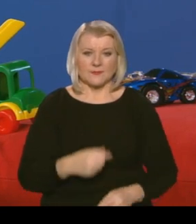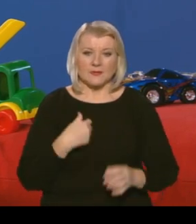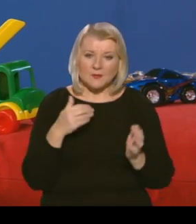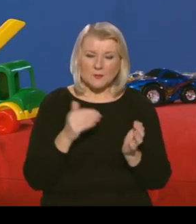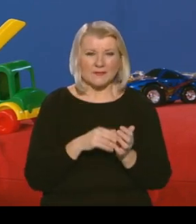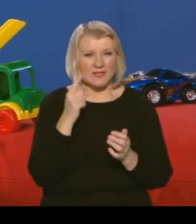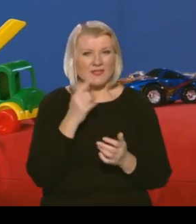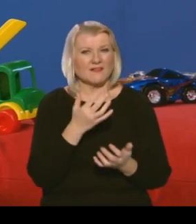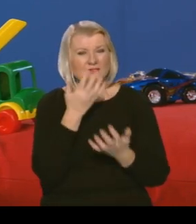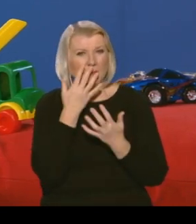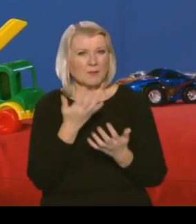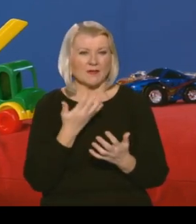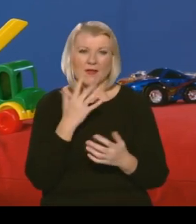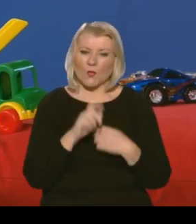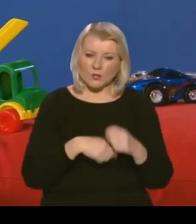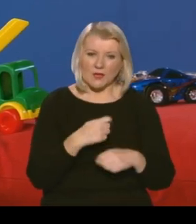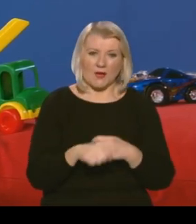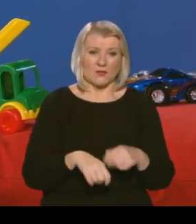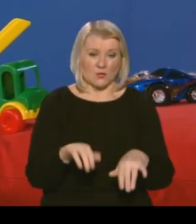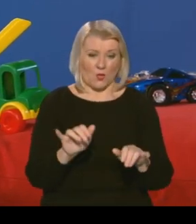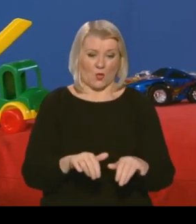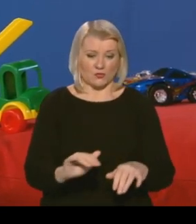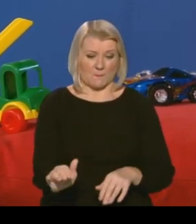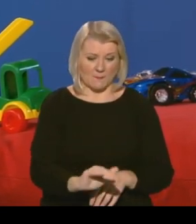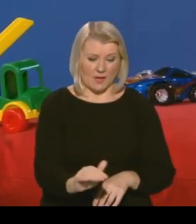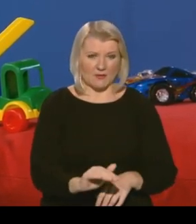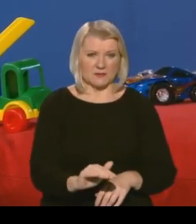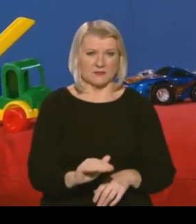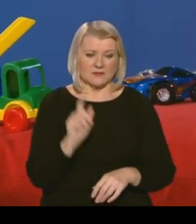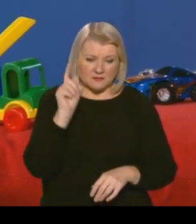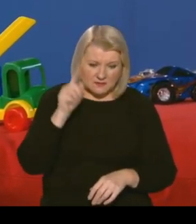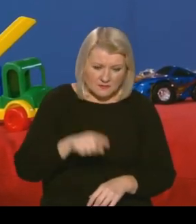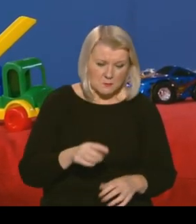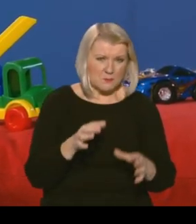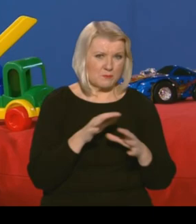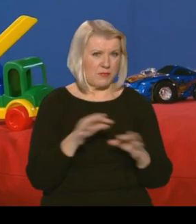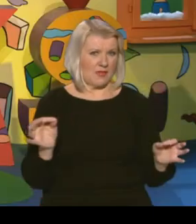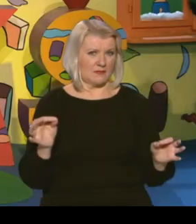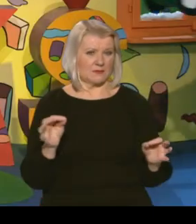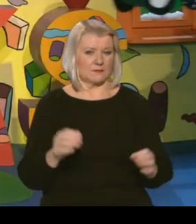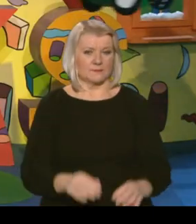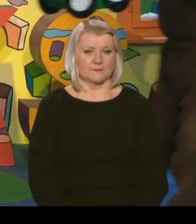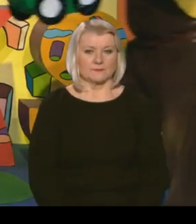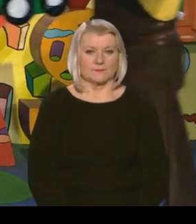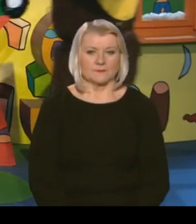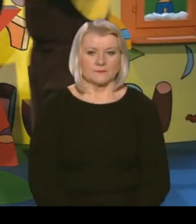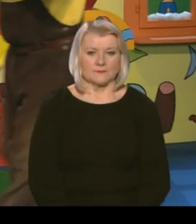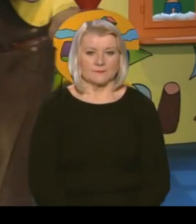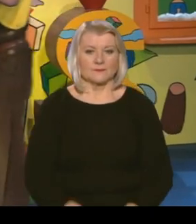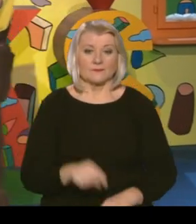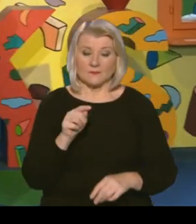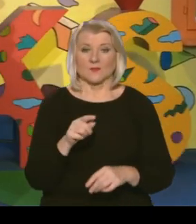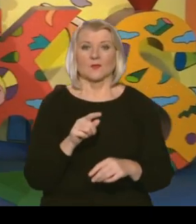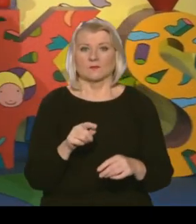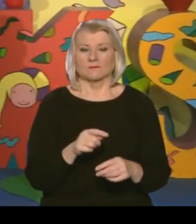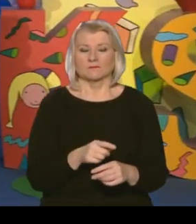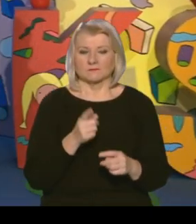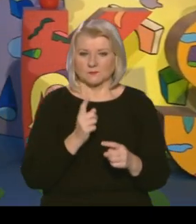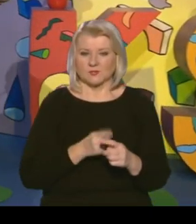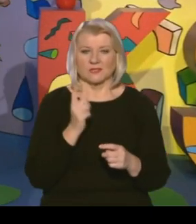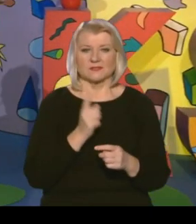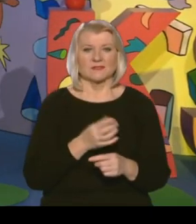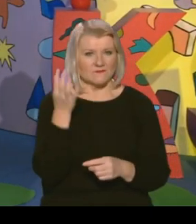chce udělat, aby se k malému kočárku nemusel ohýbat. Takhle, Františku, to je